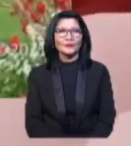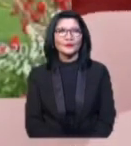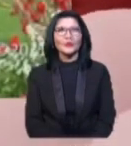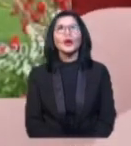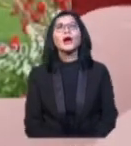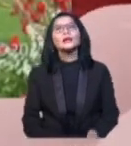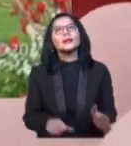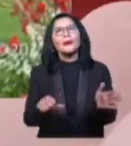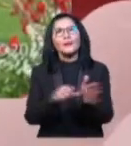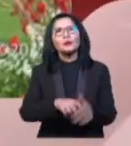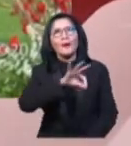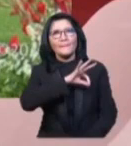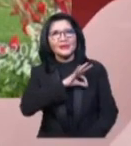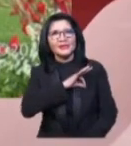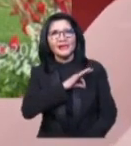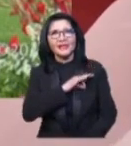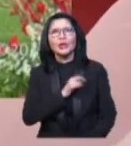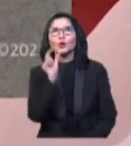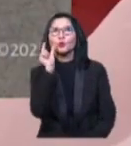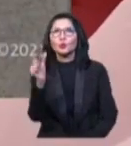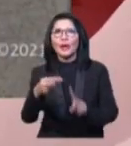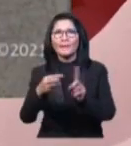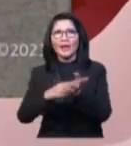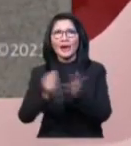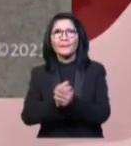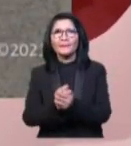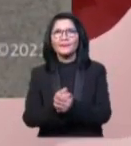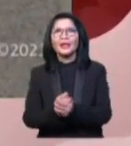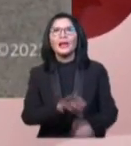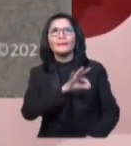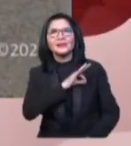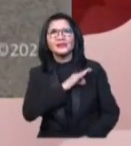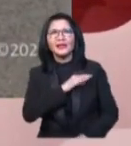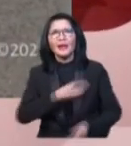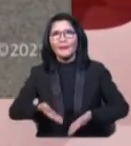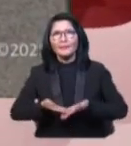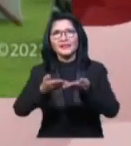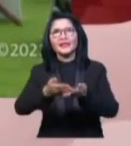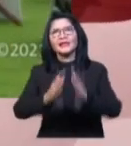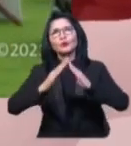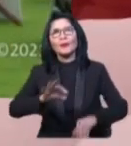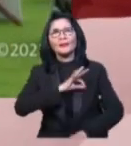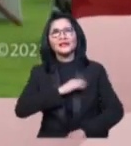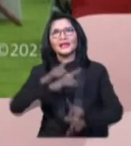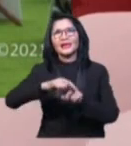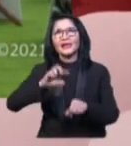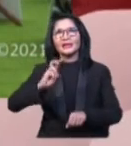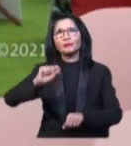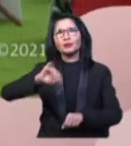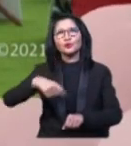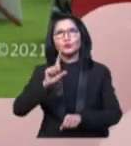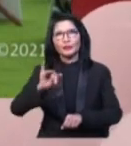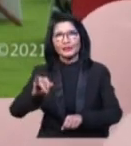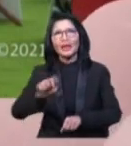Banpres produktif usaha mikro secara simbolis diserahkan Presiden Joko Widodo di Istana Merdeka, Jakarta 30 Juli